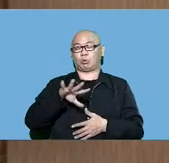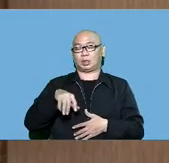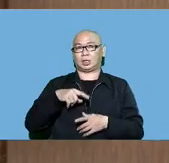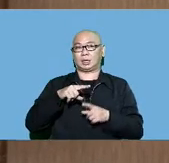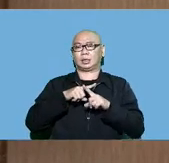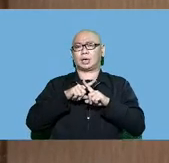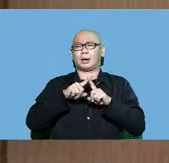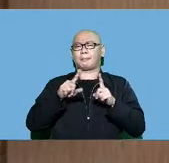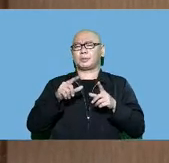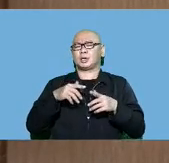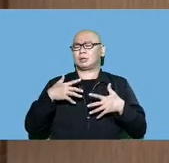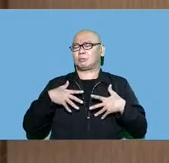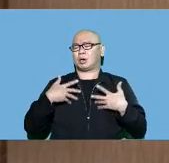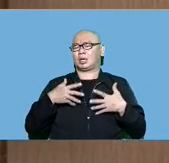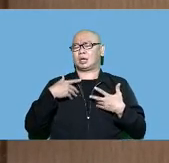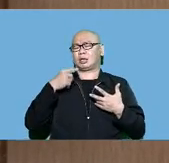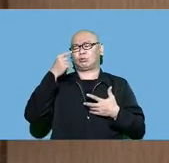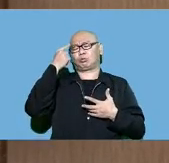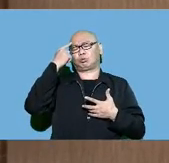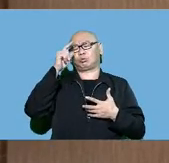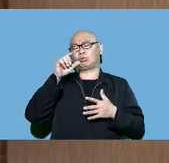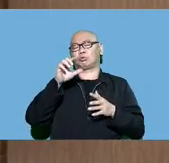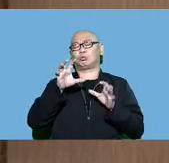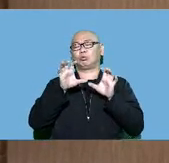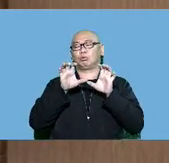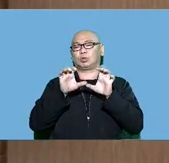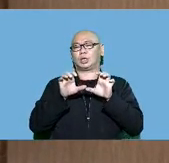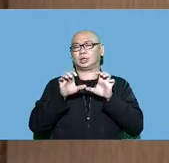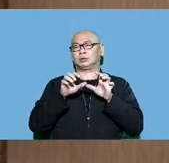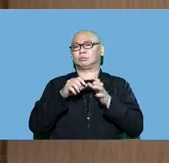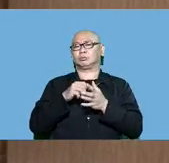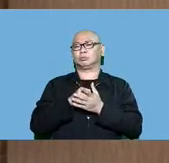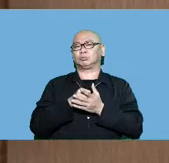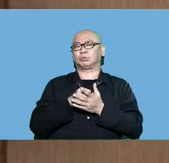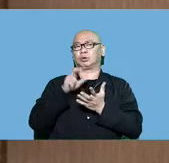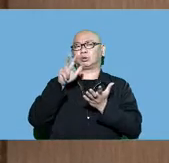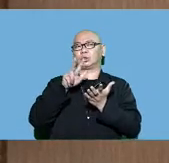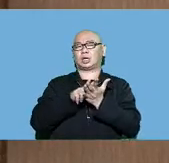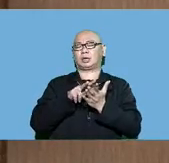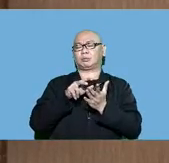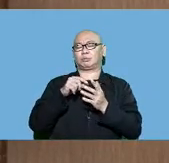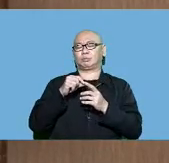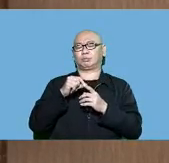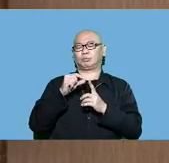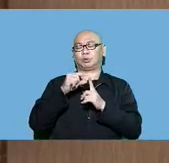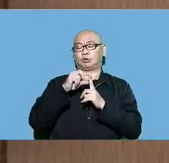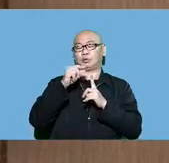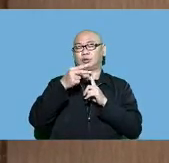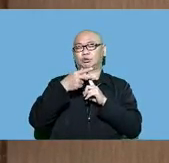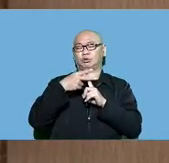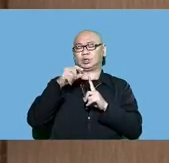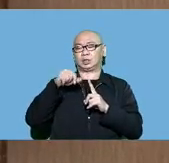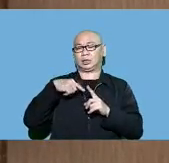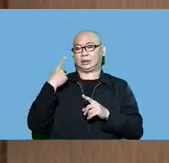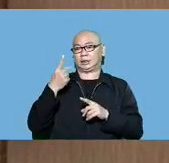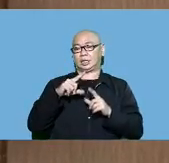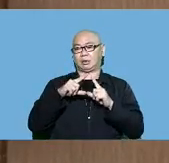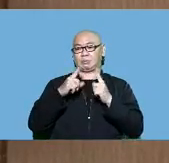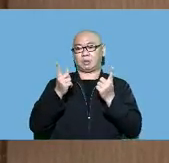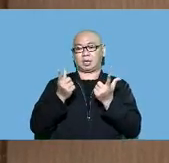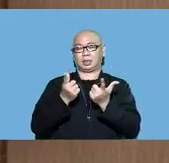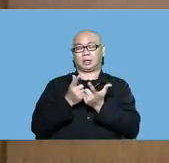tetapi juga kebanggaan bagi UNES. Pengukuhan profesor ini menunjukkan bahwa kita sebagai lembaga